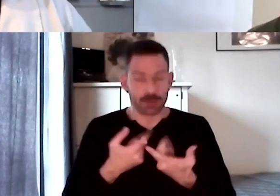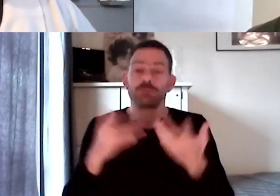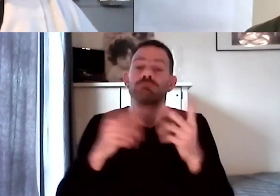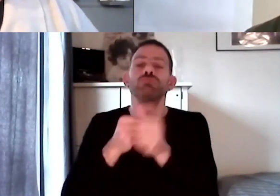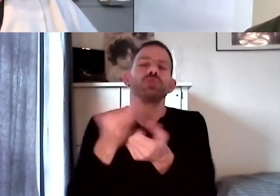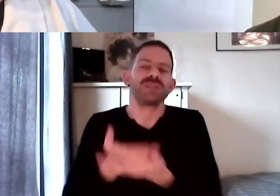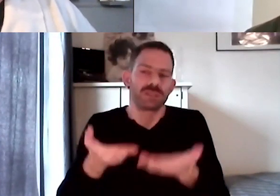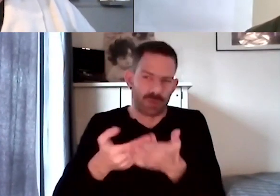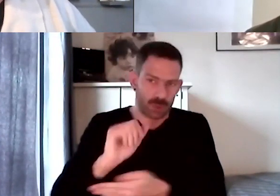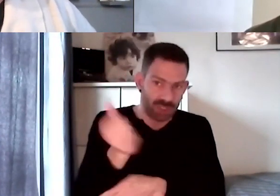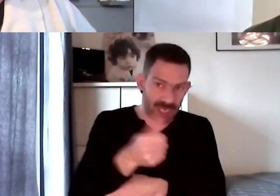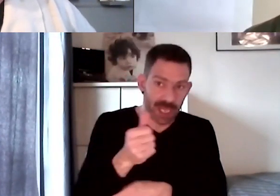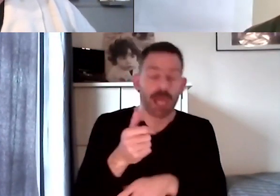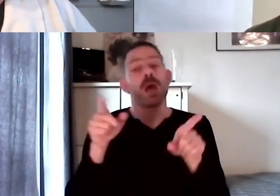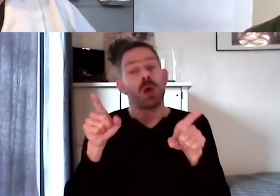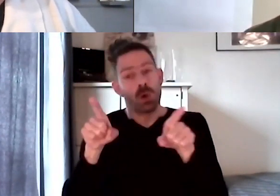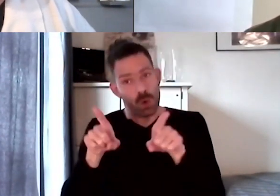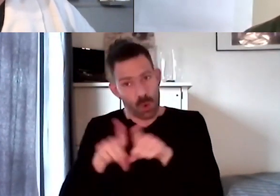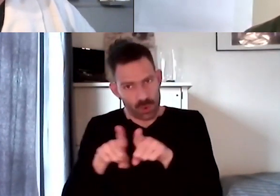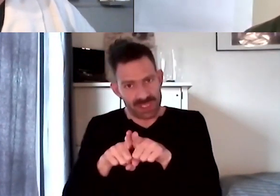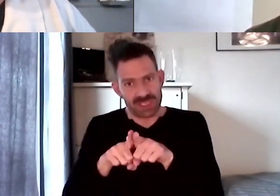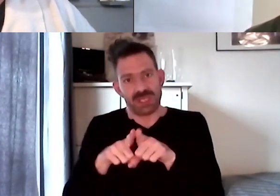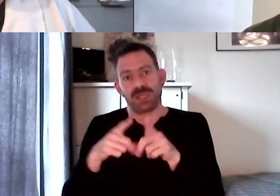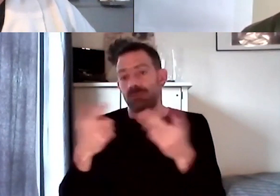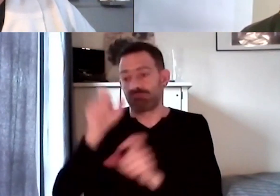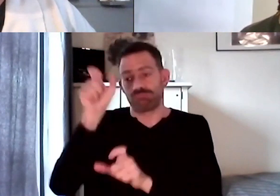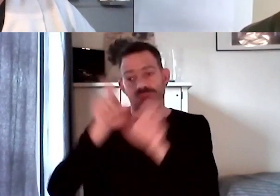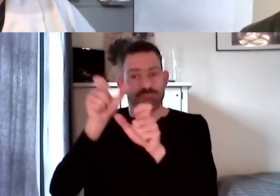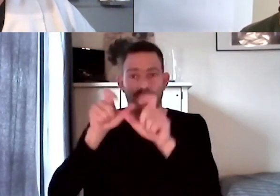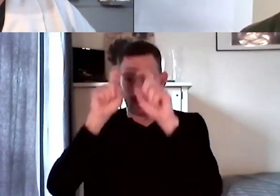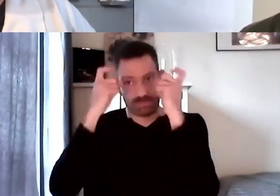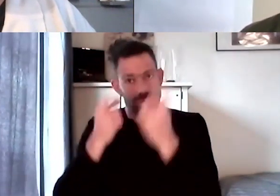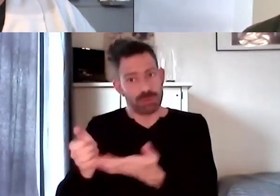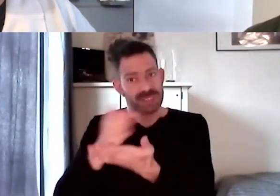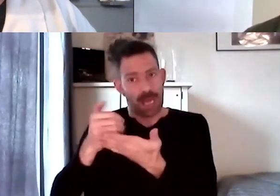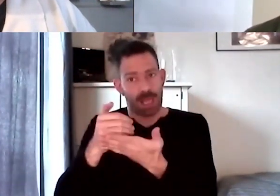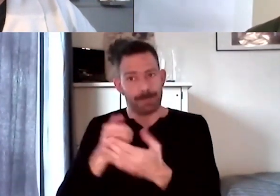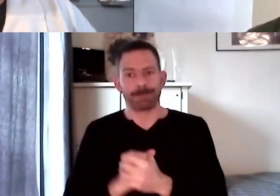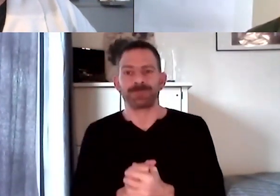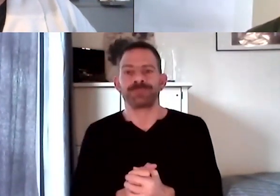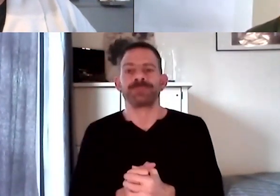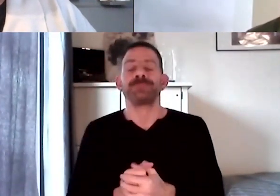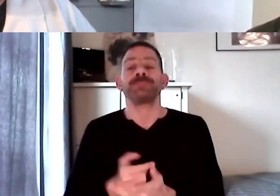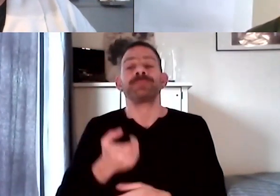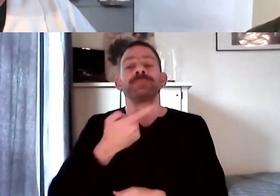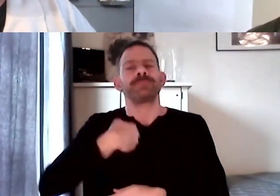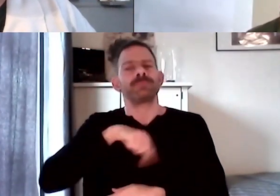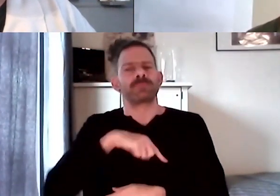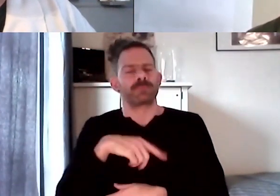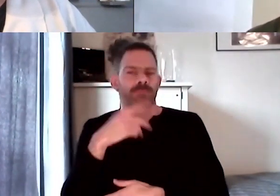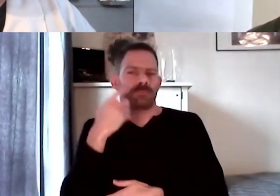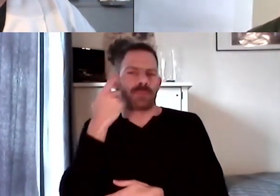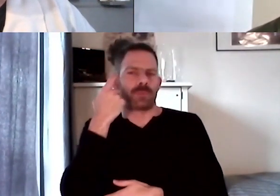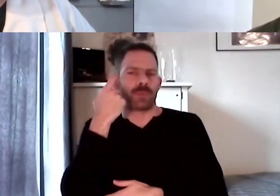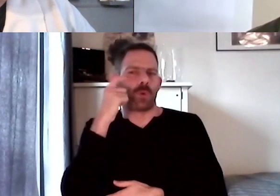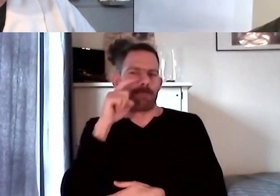situation ou justement aux personnes en poste. Nous, ce qui nous frappe quand même beaucoup, c'est ce que je disais